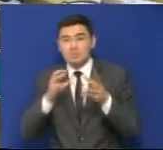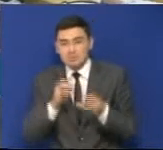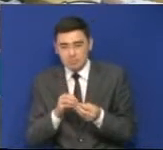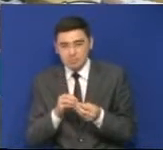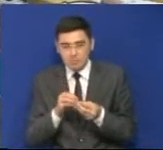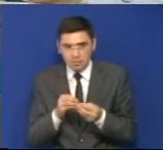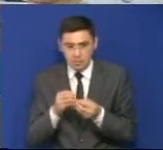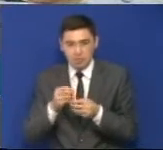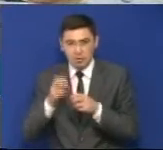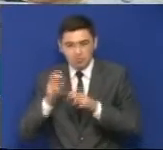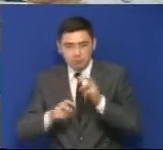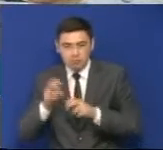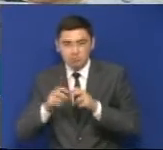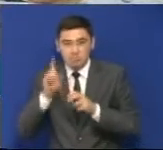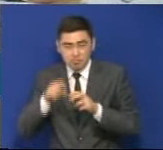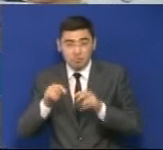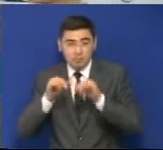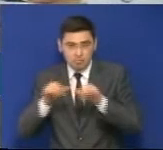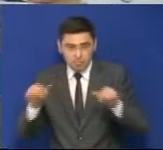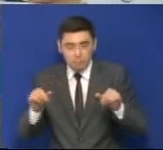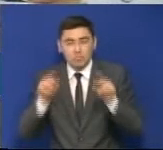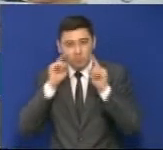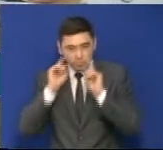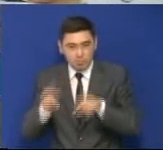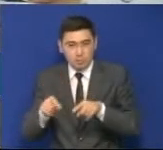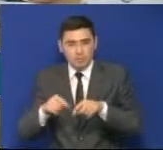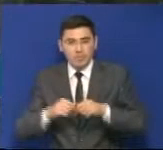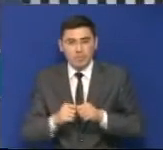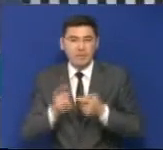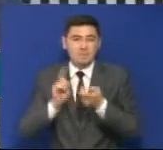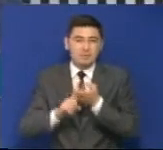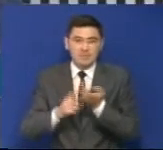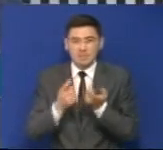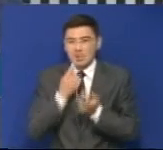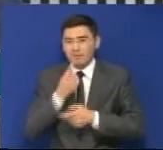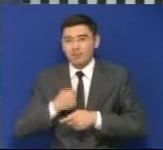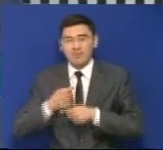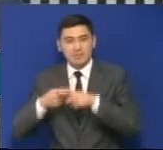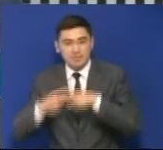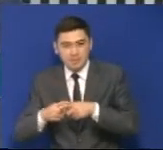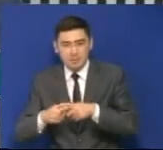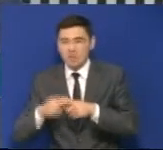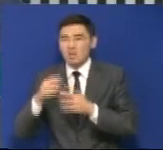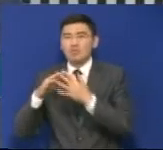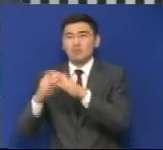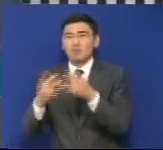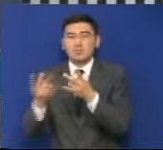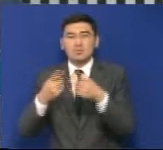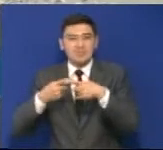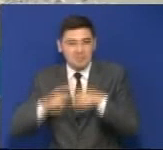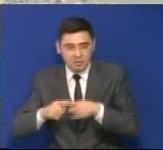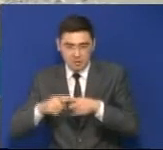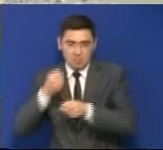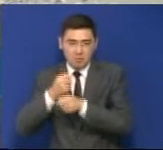алыс-берістен өндірістік кооперативтік байланысқа көшті. Екі ел ауыл шаруашылығы және әскери техника шығару бойынша қосымша тағы 2 ортақ жоба